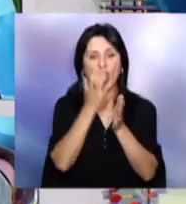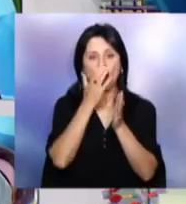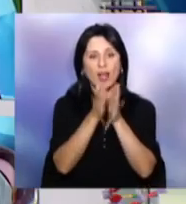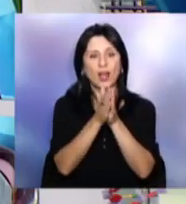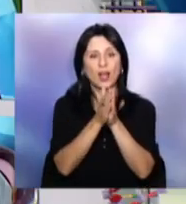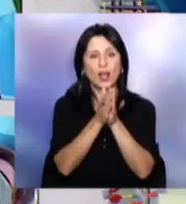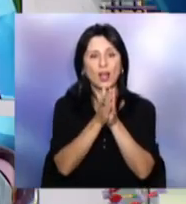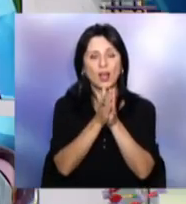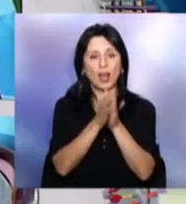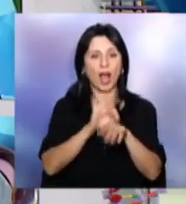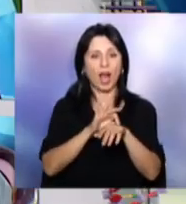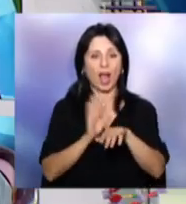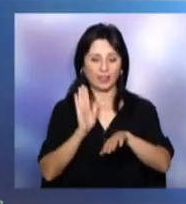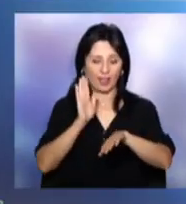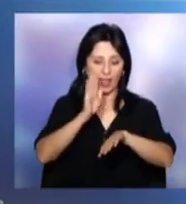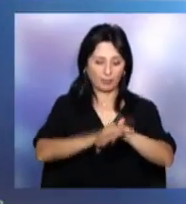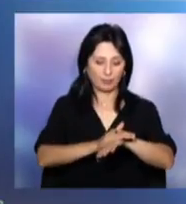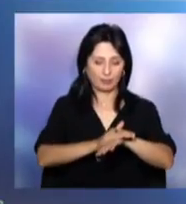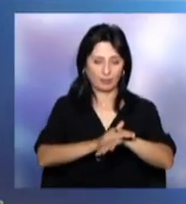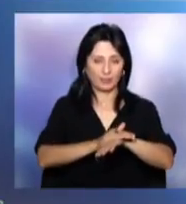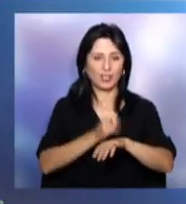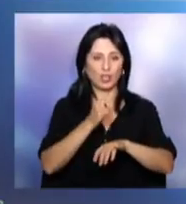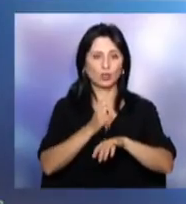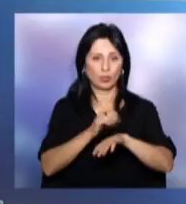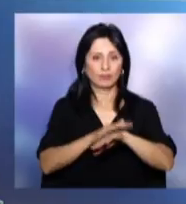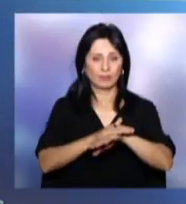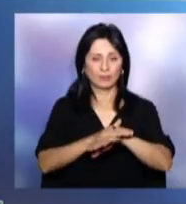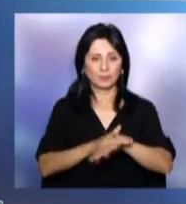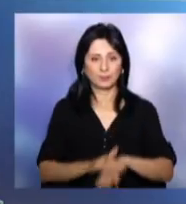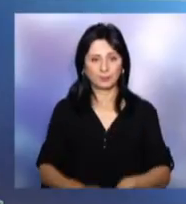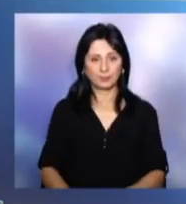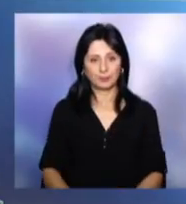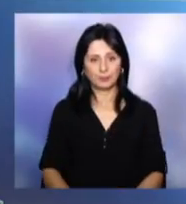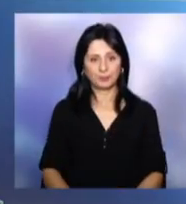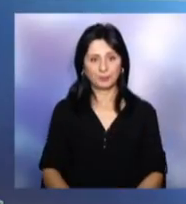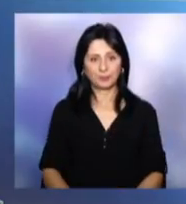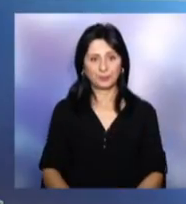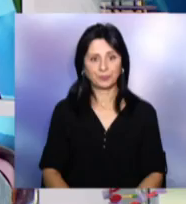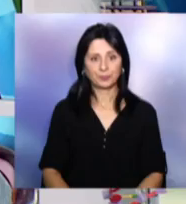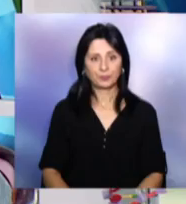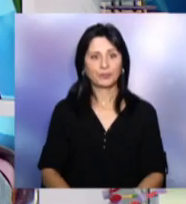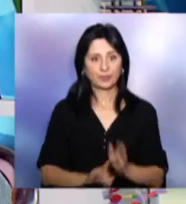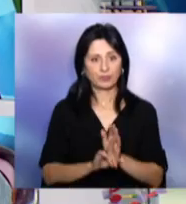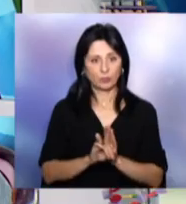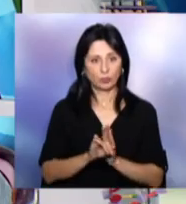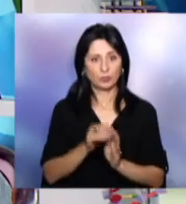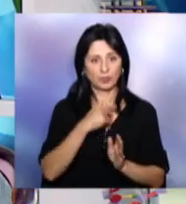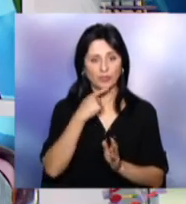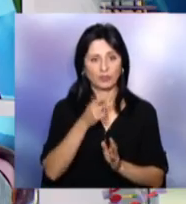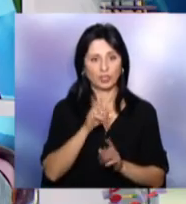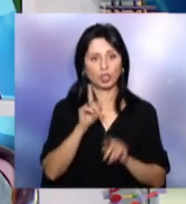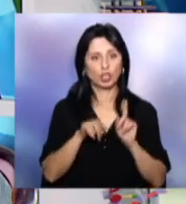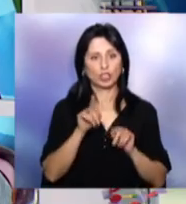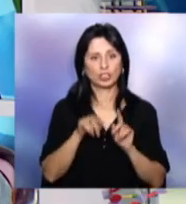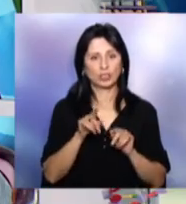ეს კარგად იქნას. ანუ სხეულის ტემპერატურამდე მივიყვანოთ, ხო? დია. და შეგვიძლია მისი მორგება დავიწყოთ. მინდა აღნიშნო, რომ